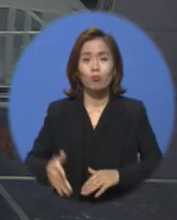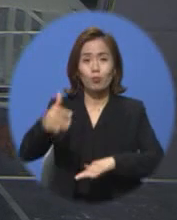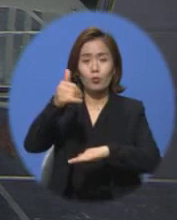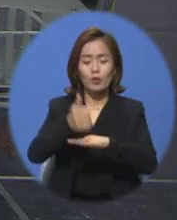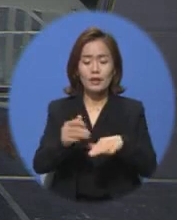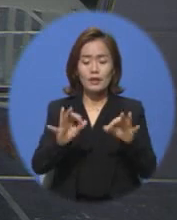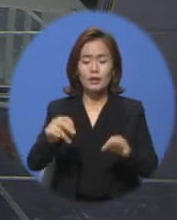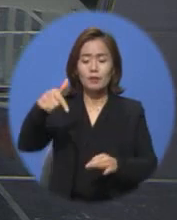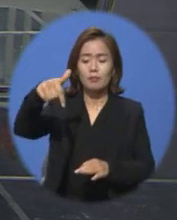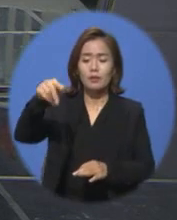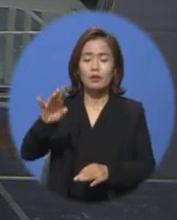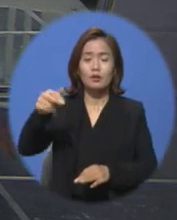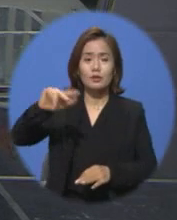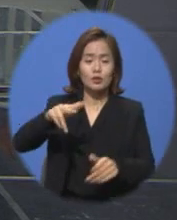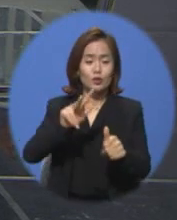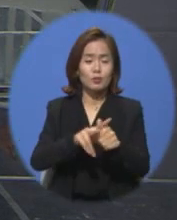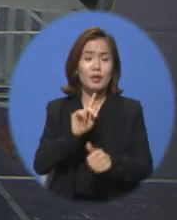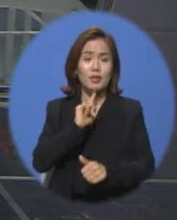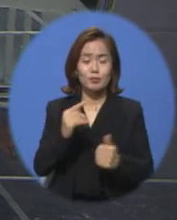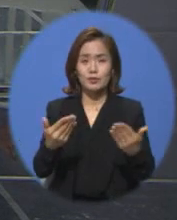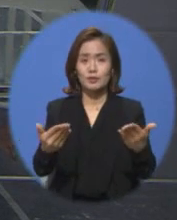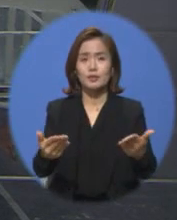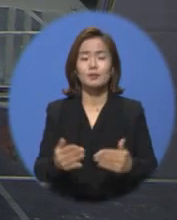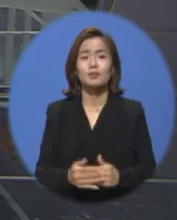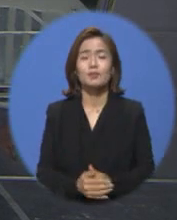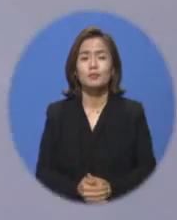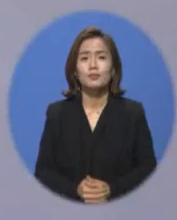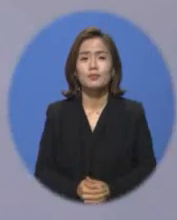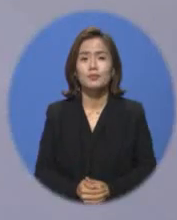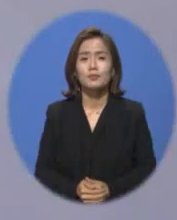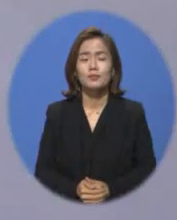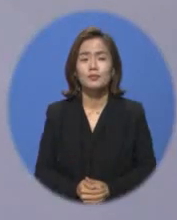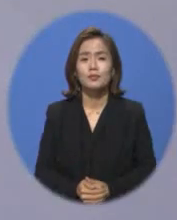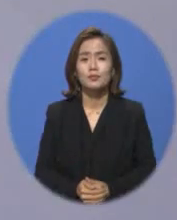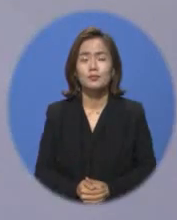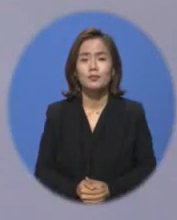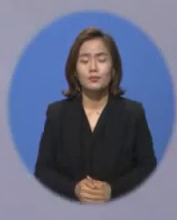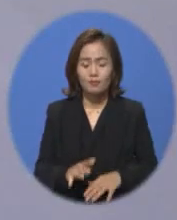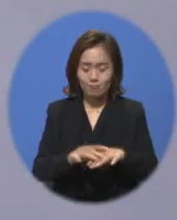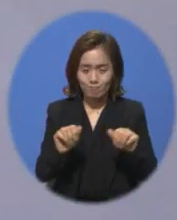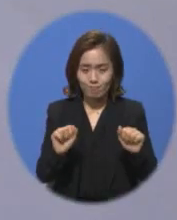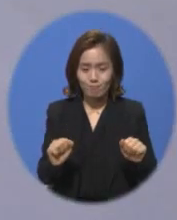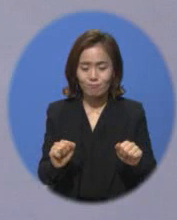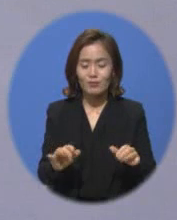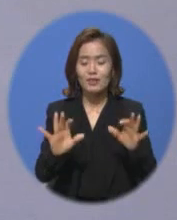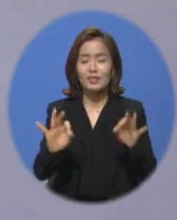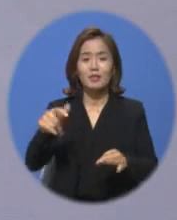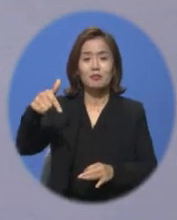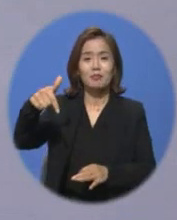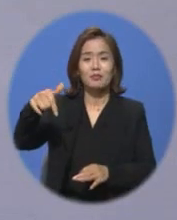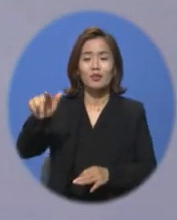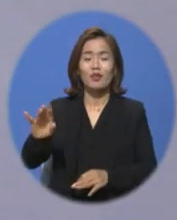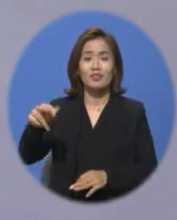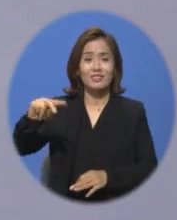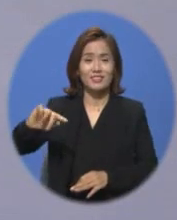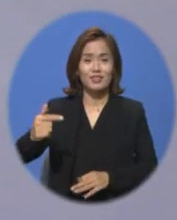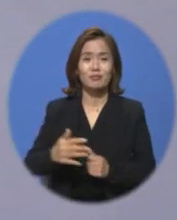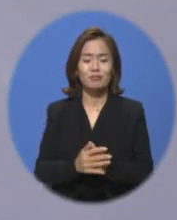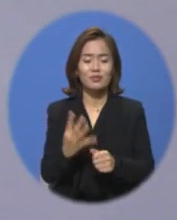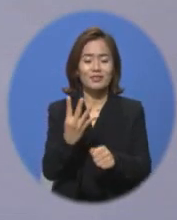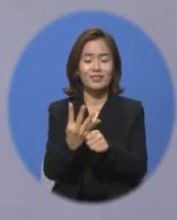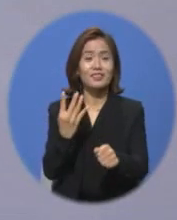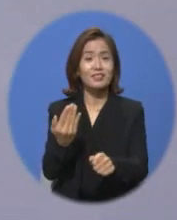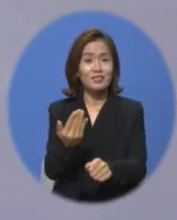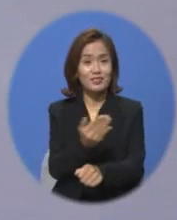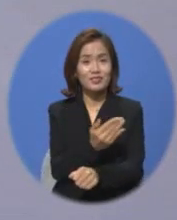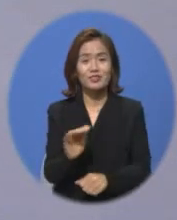으로김경진후보자님 ,1분드리겠습니다. 네,잘지내세요?저는김경진입니다. 4